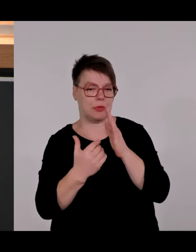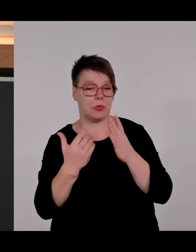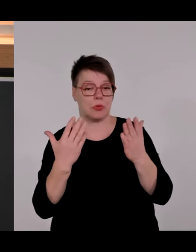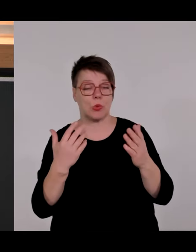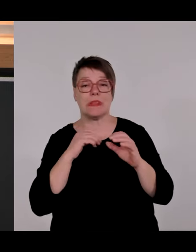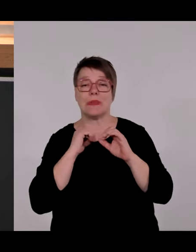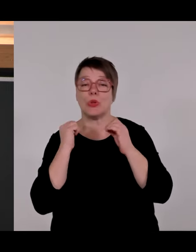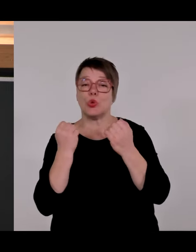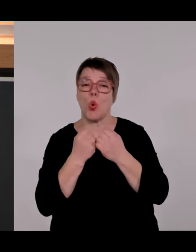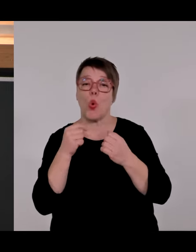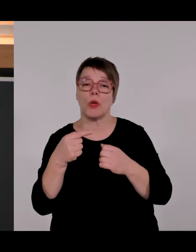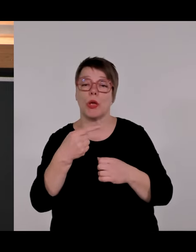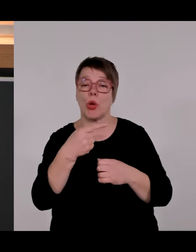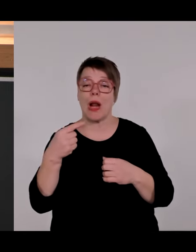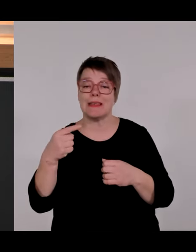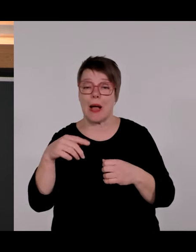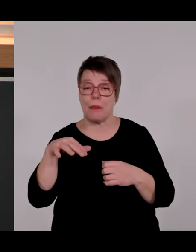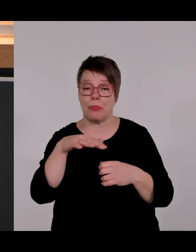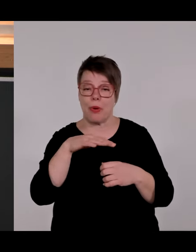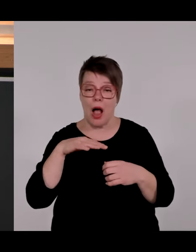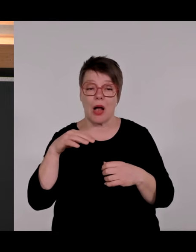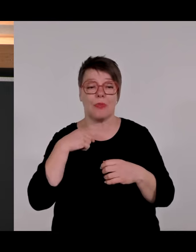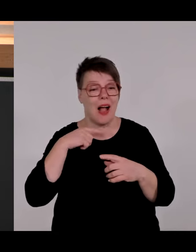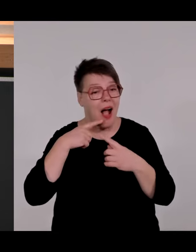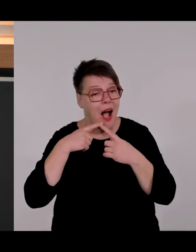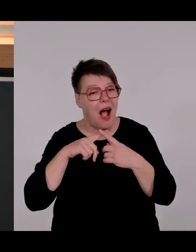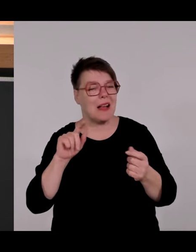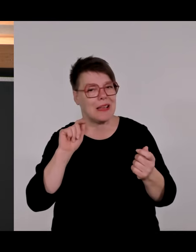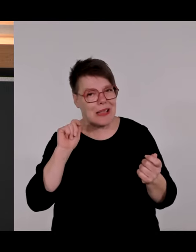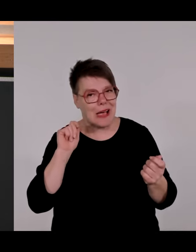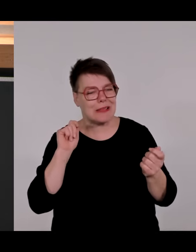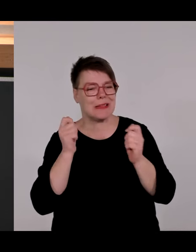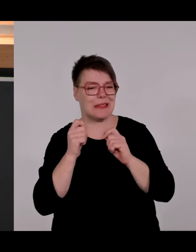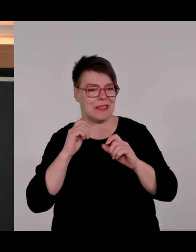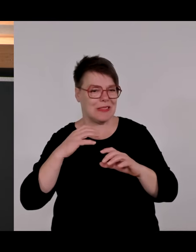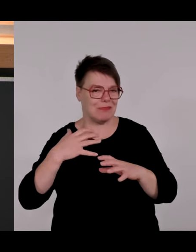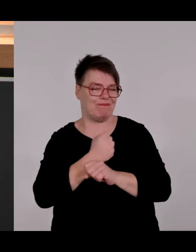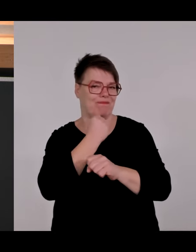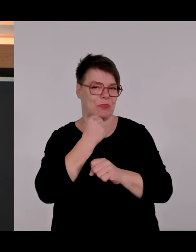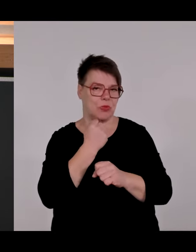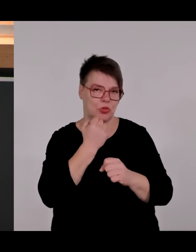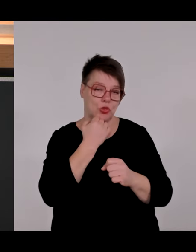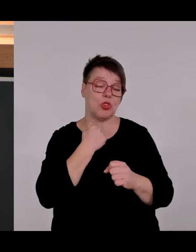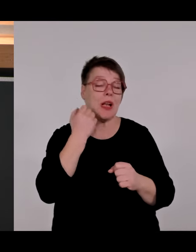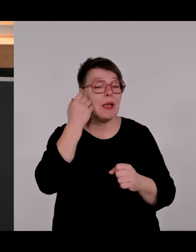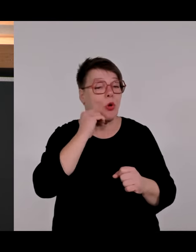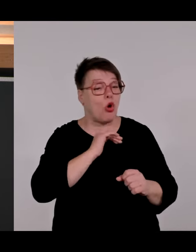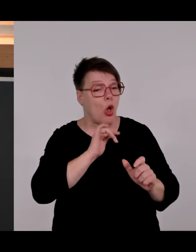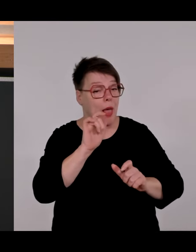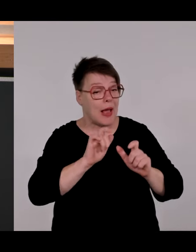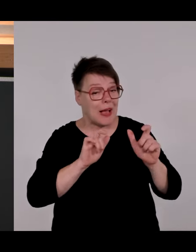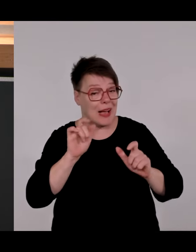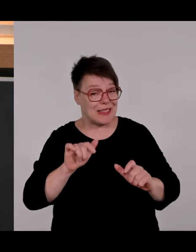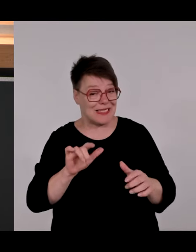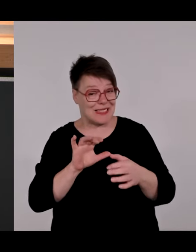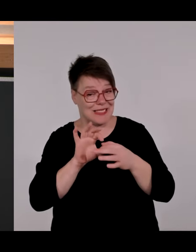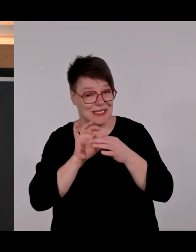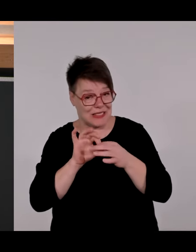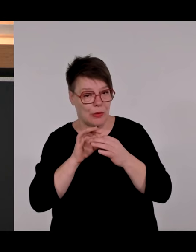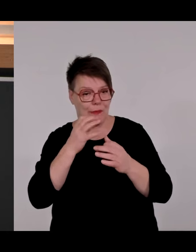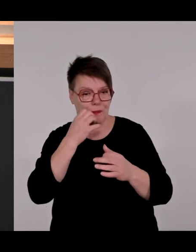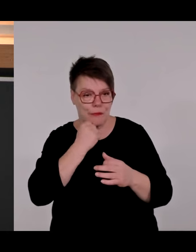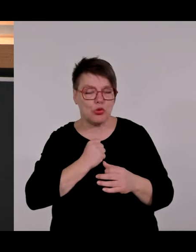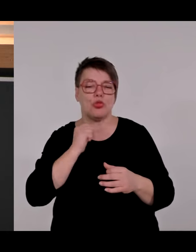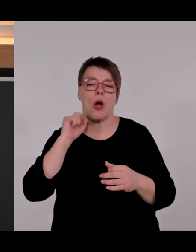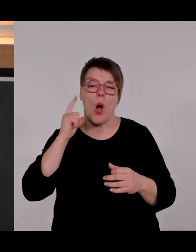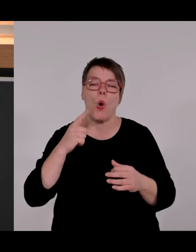auch die Bezirksbürgermeisterin aus Mitte war beim Sicherheitsgipfel mit anwesend. Und auch hier gab es den